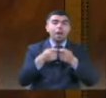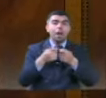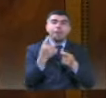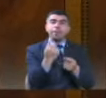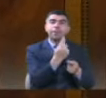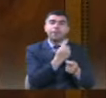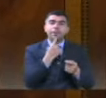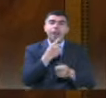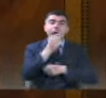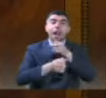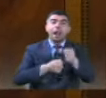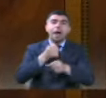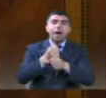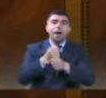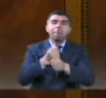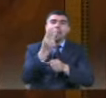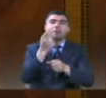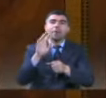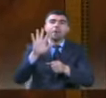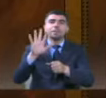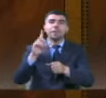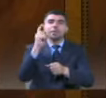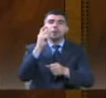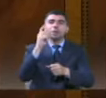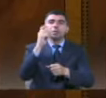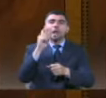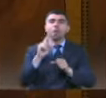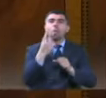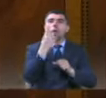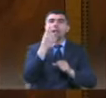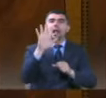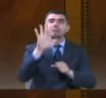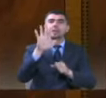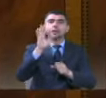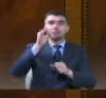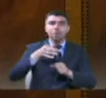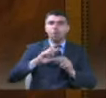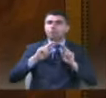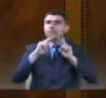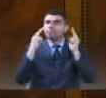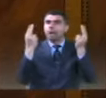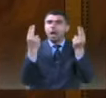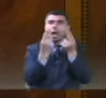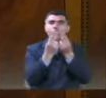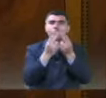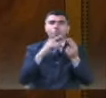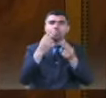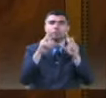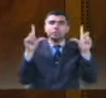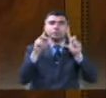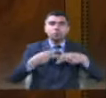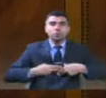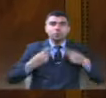الشغيله المغاربه طبيعة الحال اللي مولفين تيتبعوه وبكل اهتمام والعالم يتبعوه بكل اهتمام، هذا